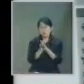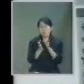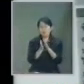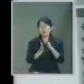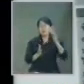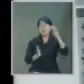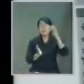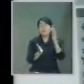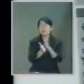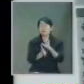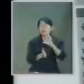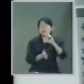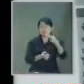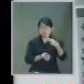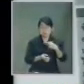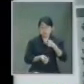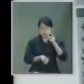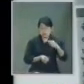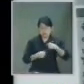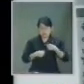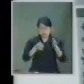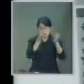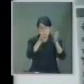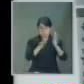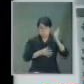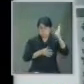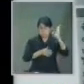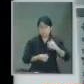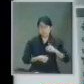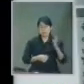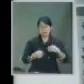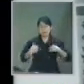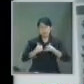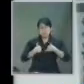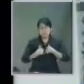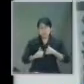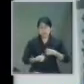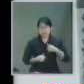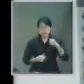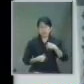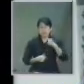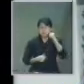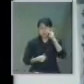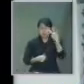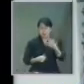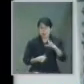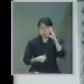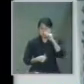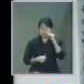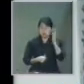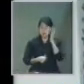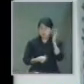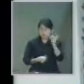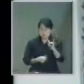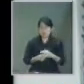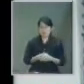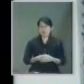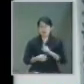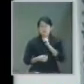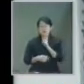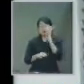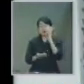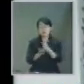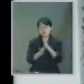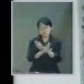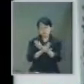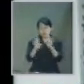ยากอภิปรายนะครับเหนื่อยครับท่านนายกไม่ได้หลับได้นอน 2-3 คืนแล้วพอท่านบอกให้ล่นเท่านั้นเองโอ้โหคราวนี้ก็เลย